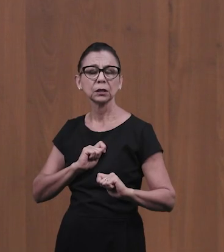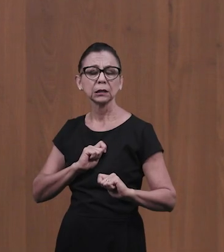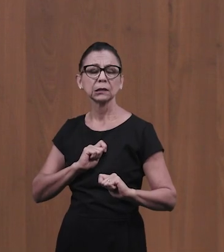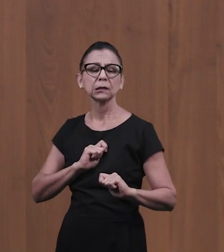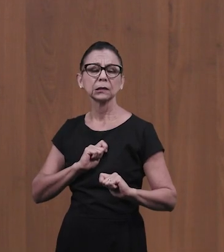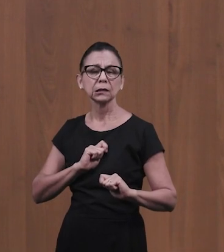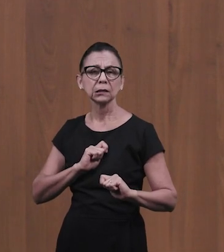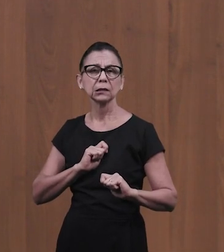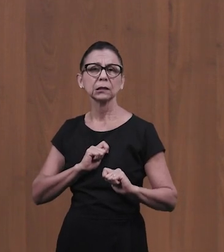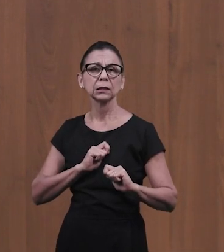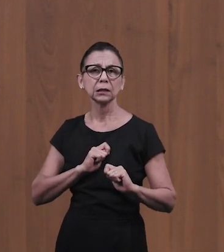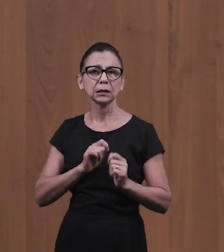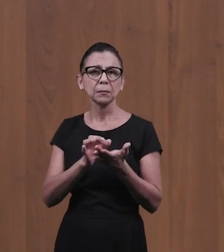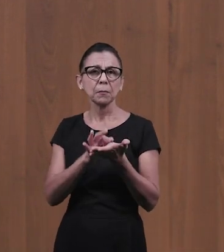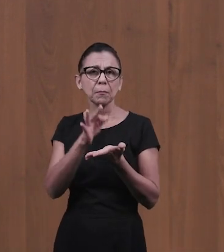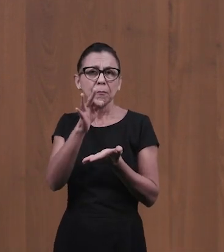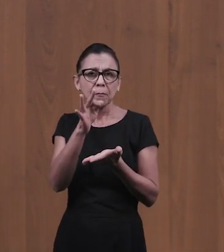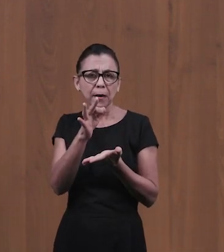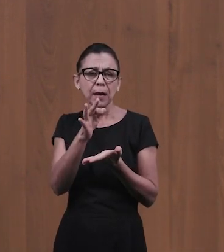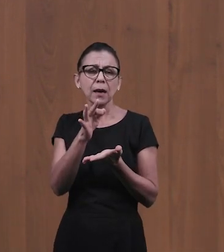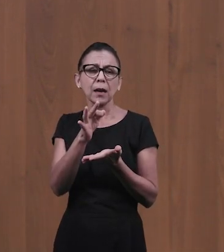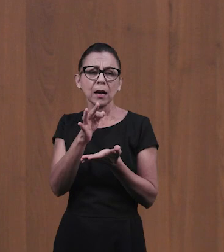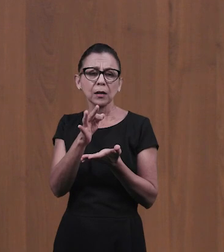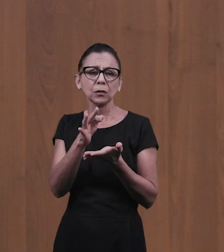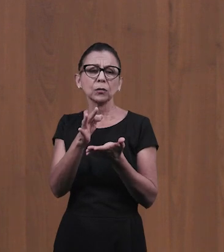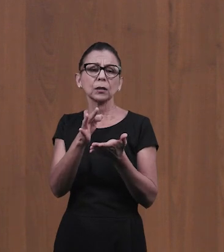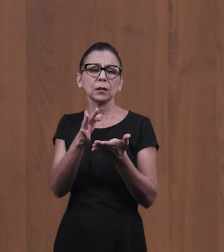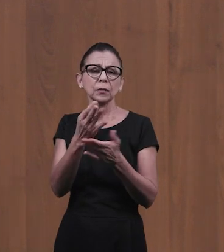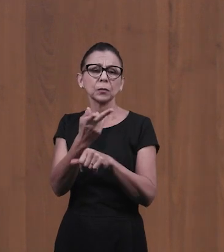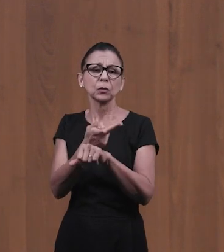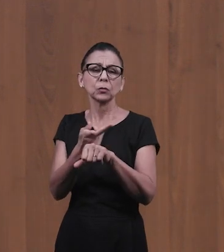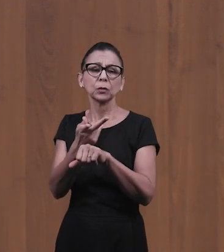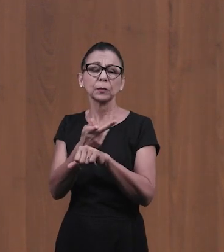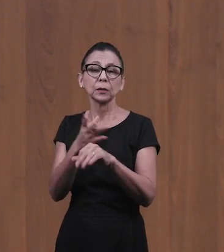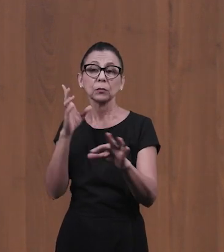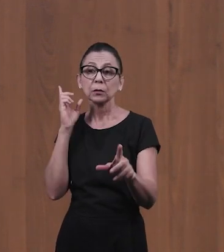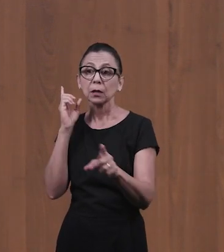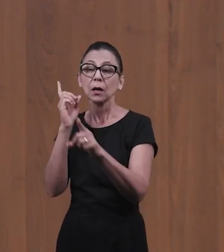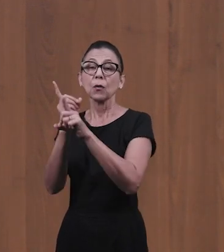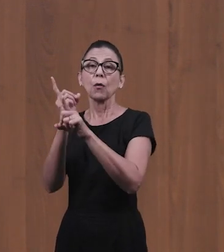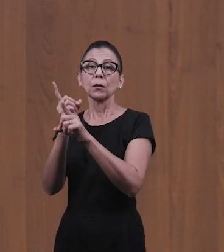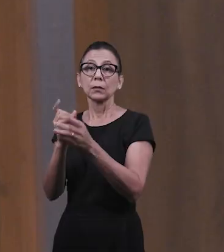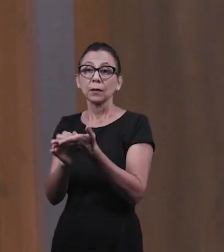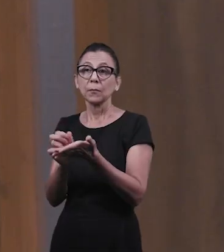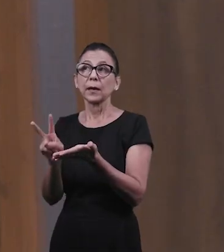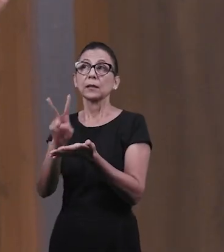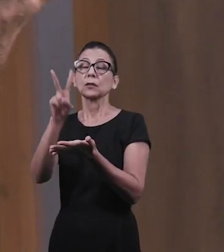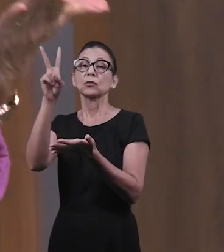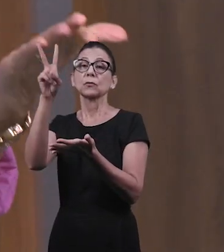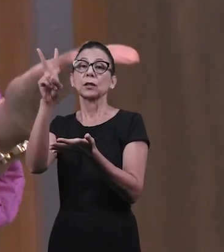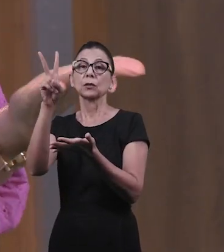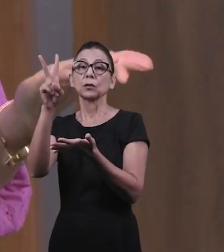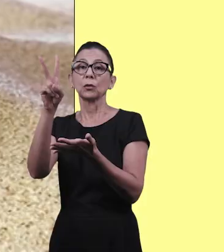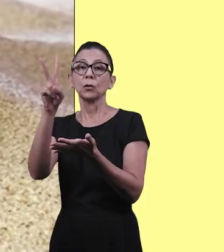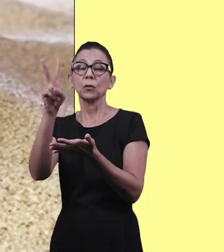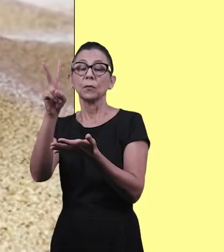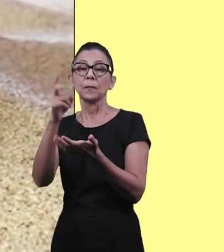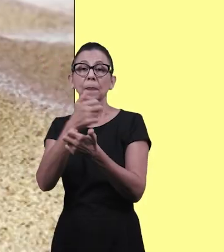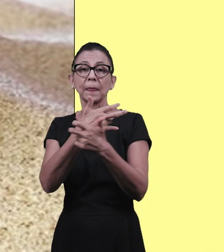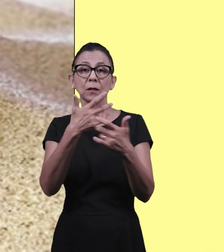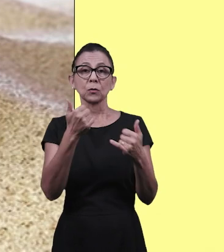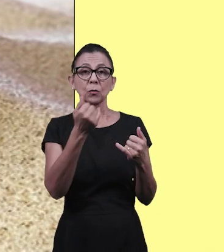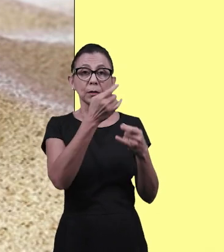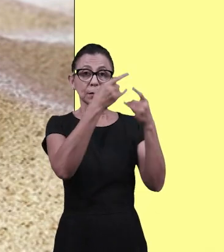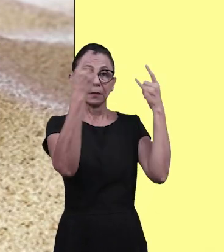perles. Et quand il rencontre une perle de grand prix, il vend tout ce qu'il a et achète cette perle. Et qui est